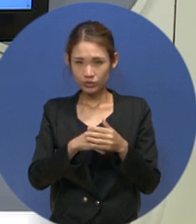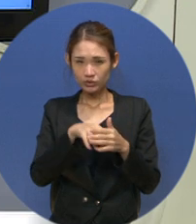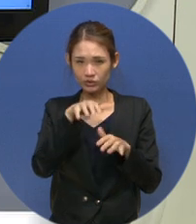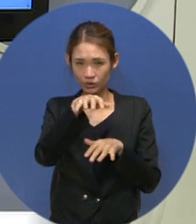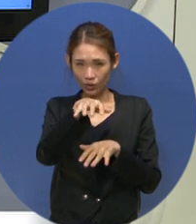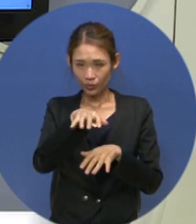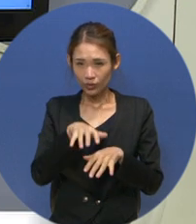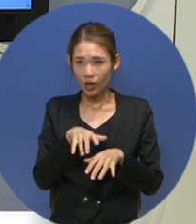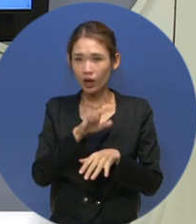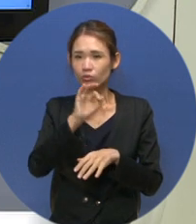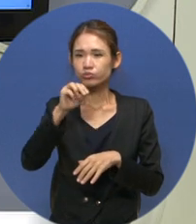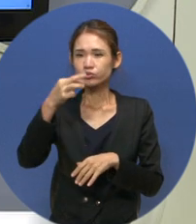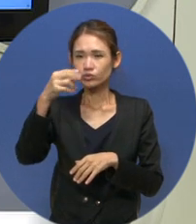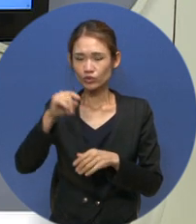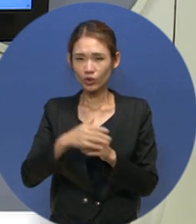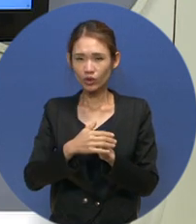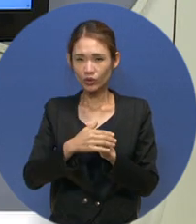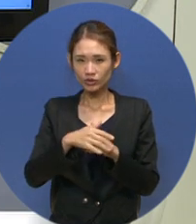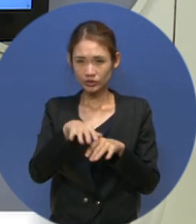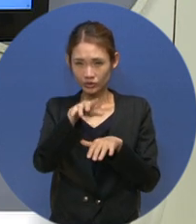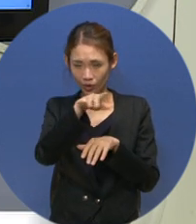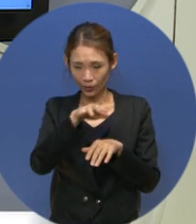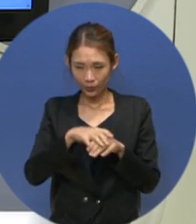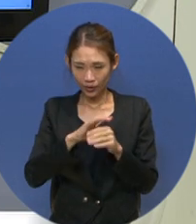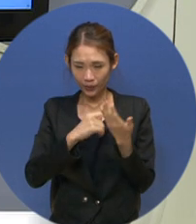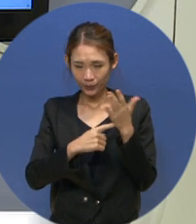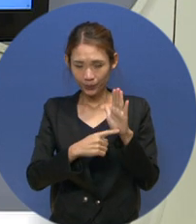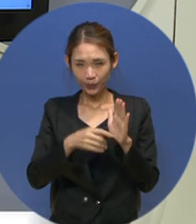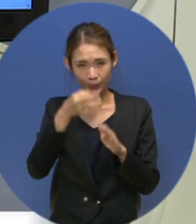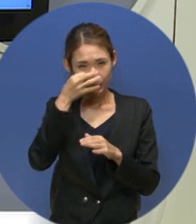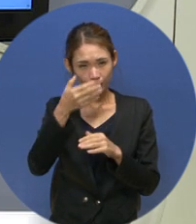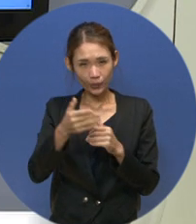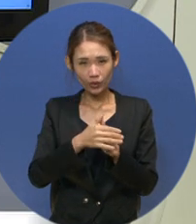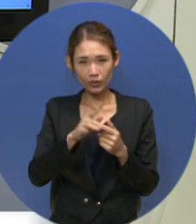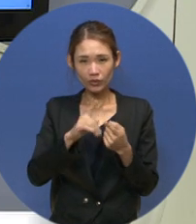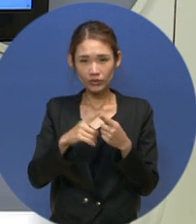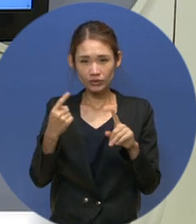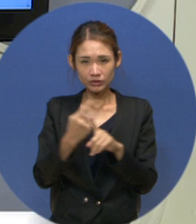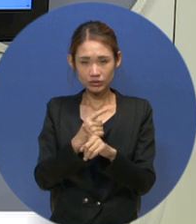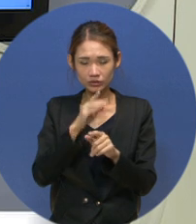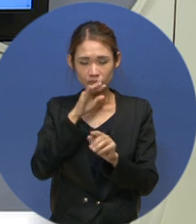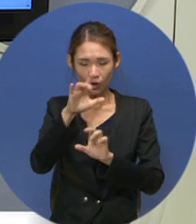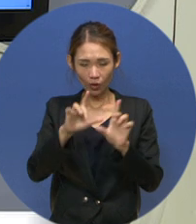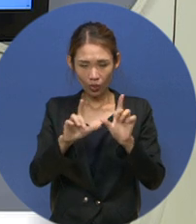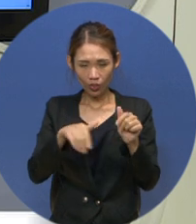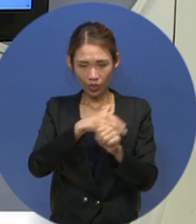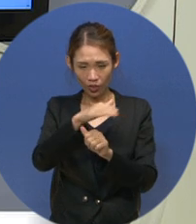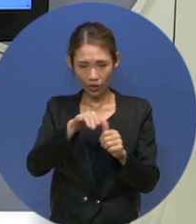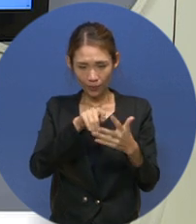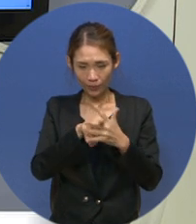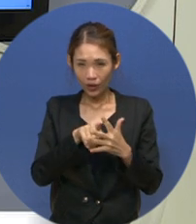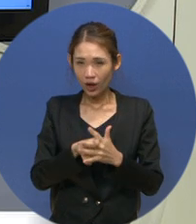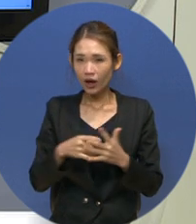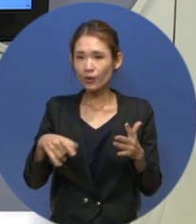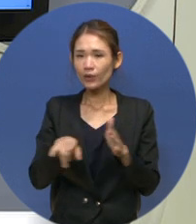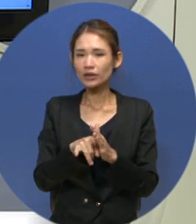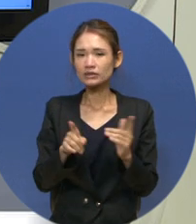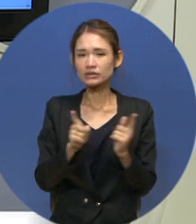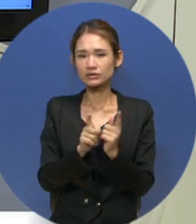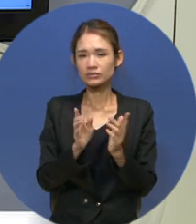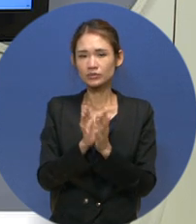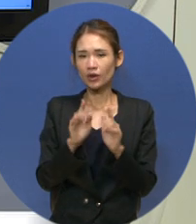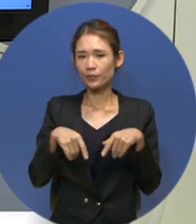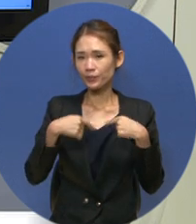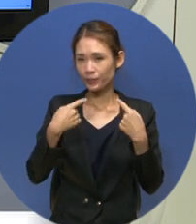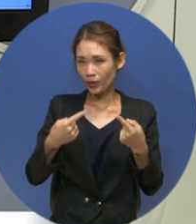블록과 점자 표지판 빛이 용품 등 시정조치 현황을 파악하기 위한 당사자 참여 용 사고